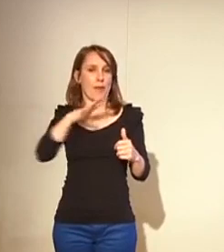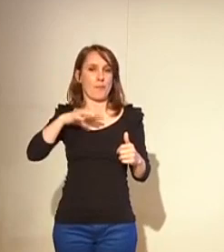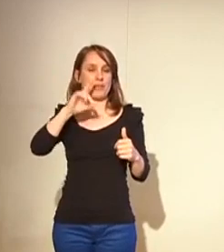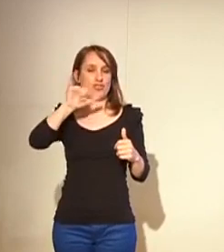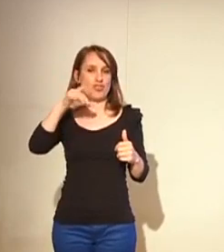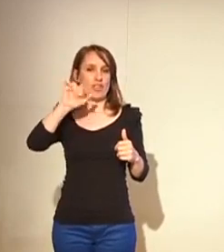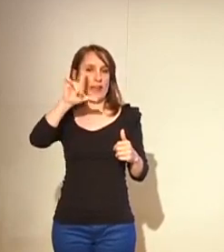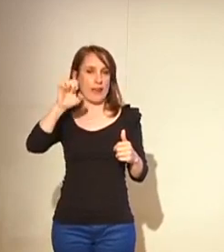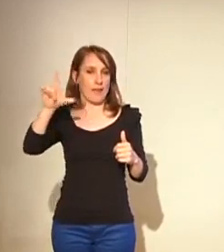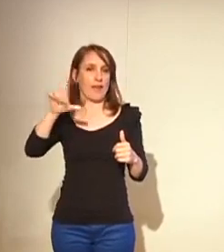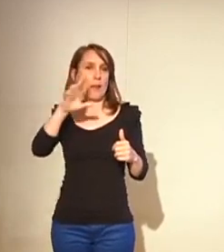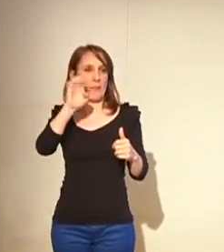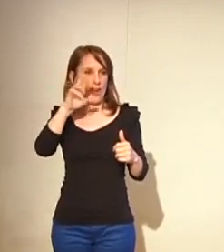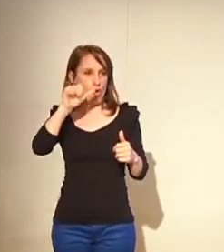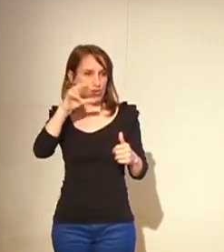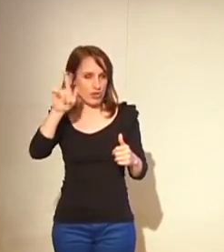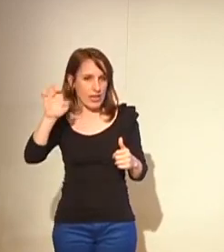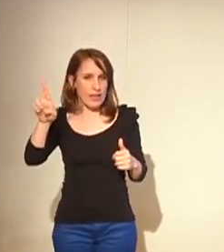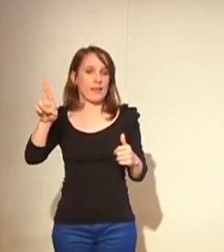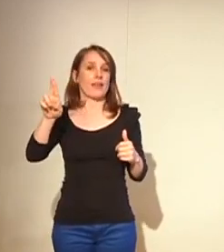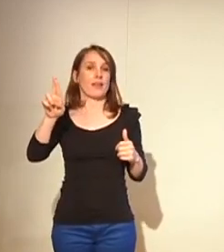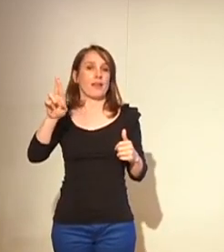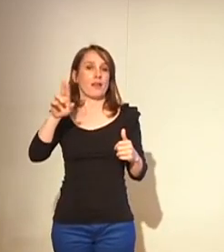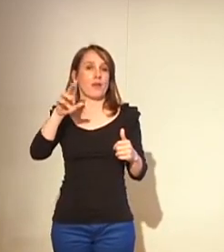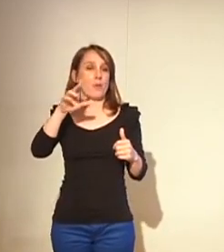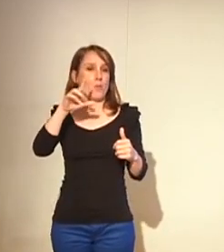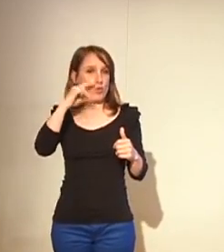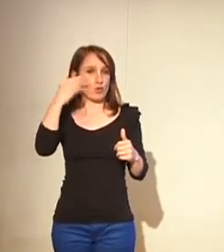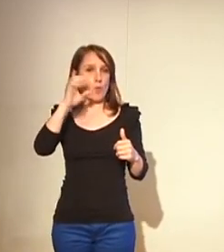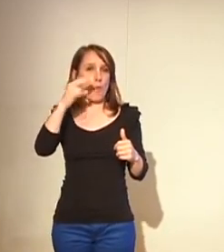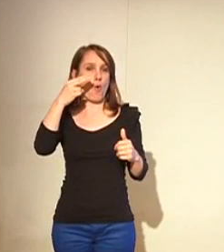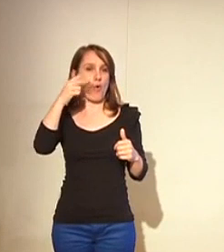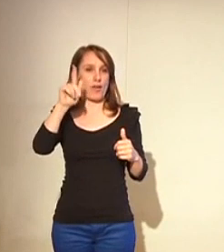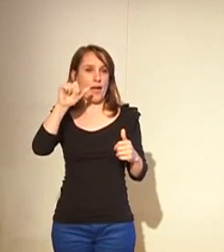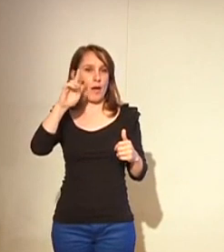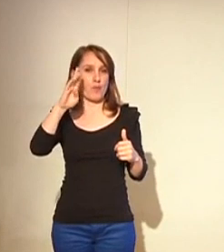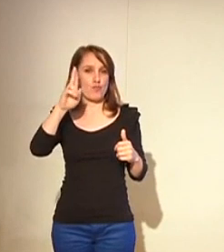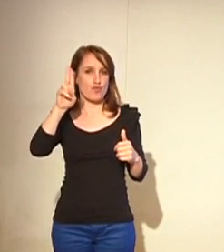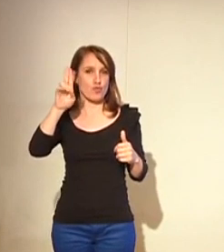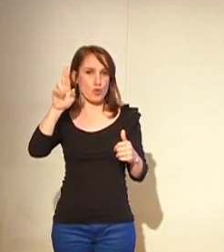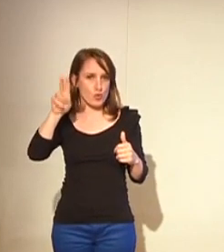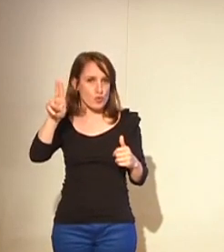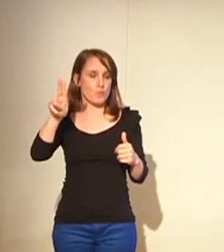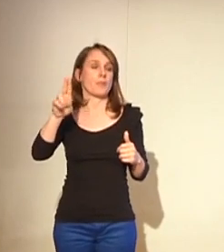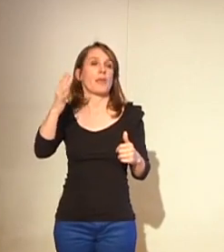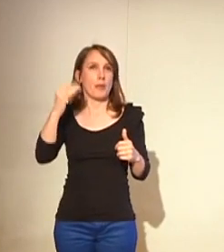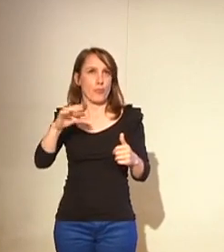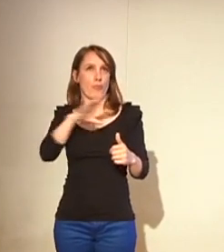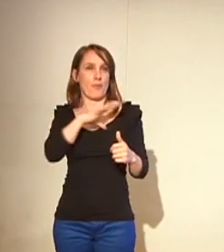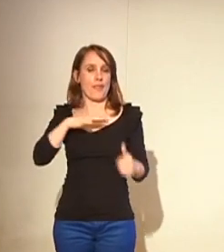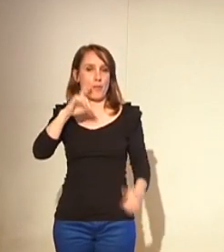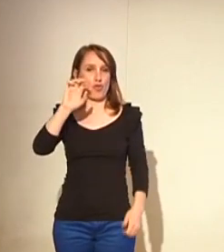madame Béranger nous sommes sur à 17 il s'agit donc de Madame